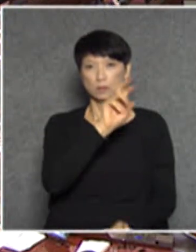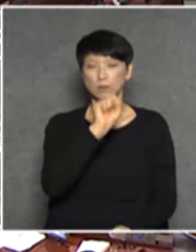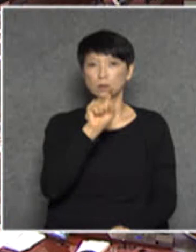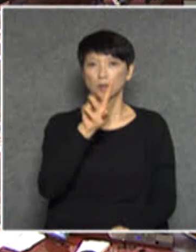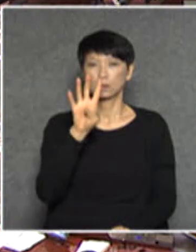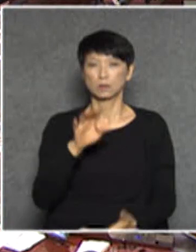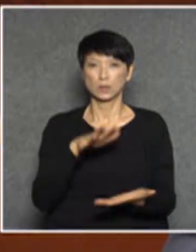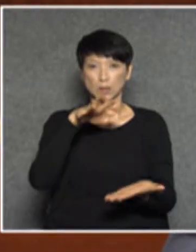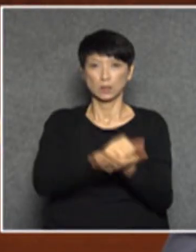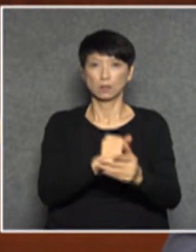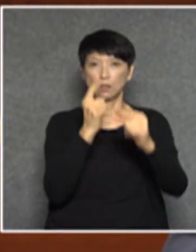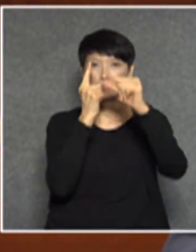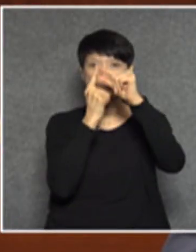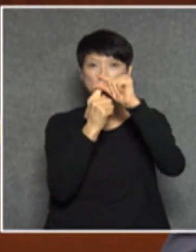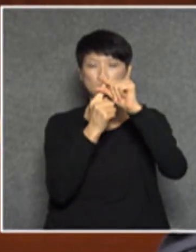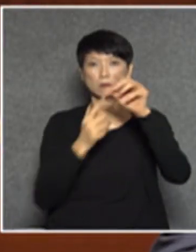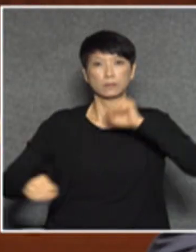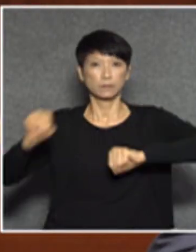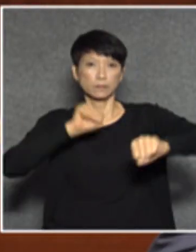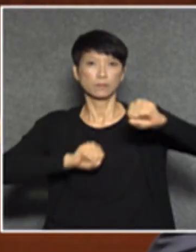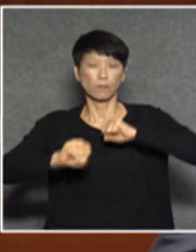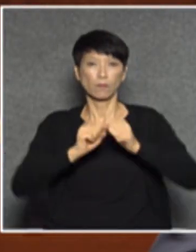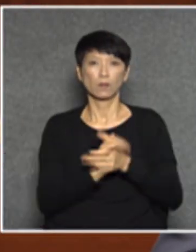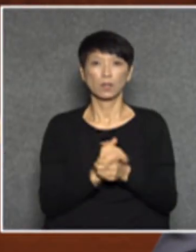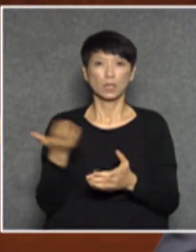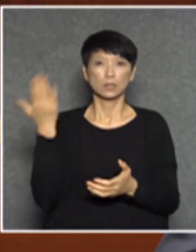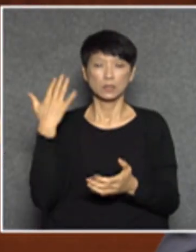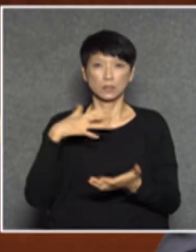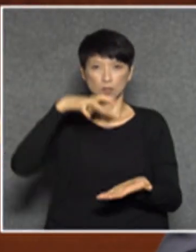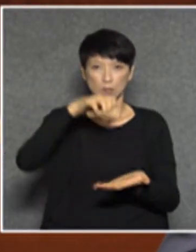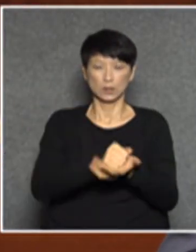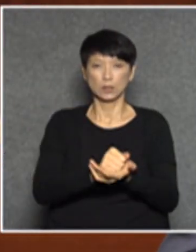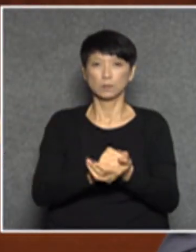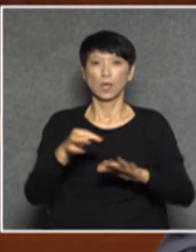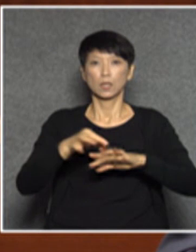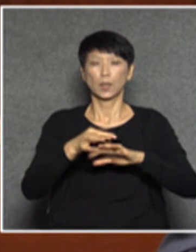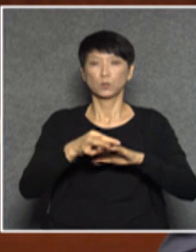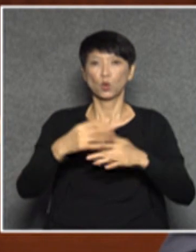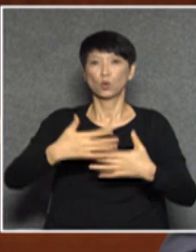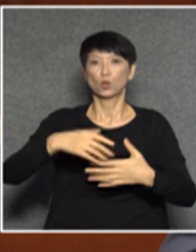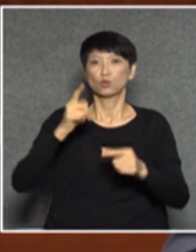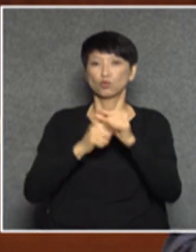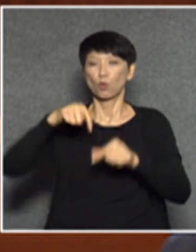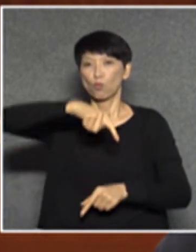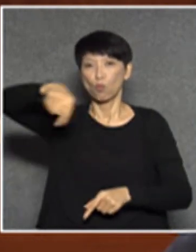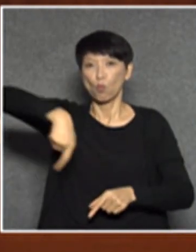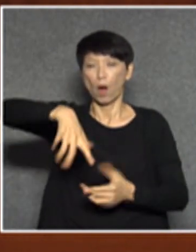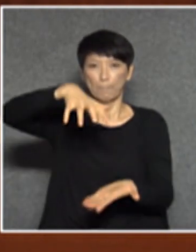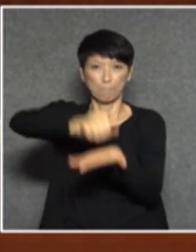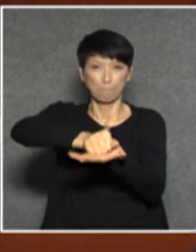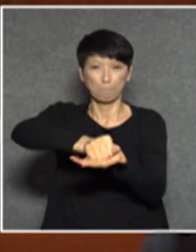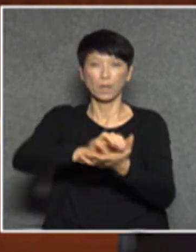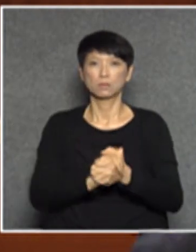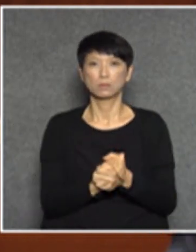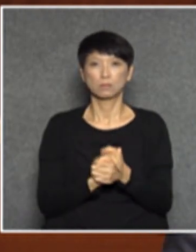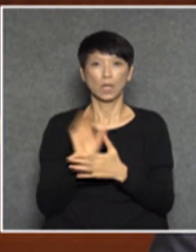佔中運動，本來就說要佔領金融中心，要癱瘓中環，後來